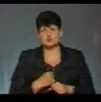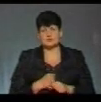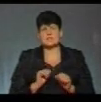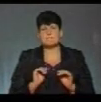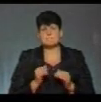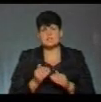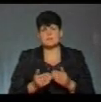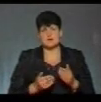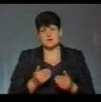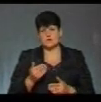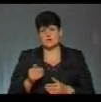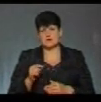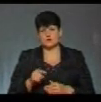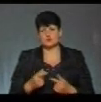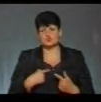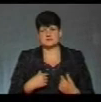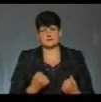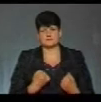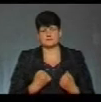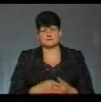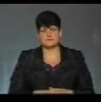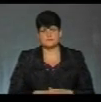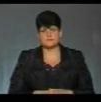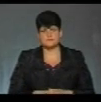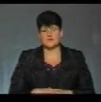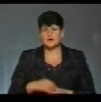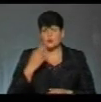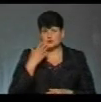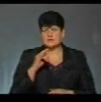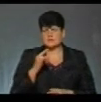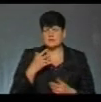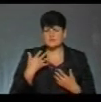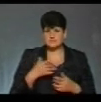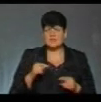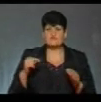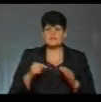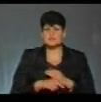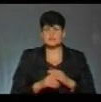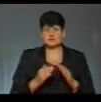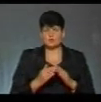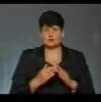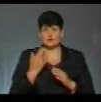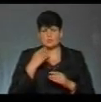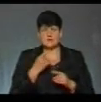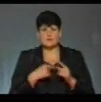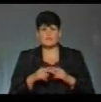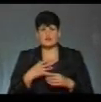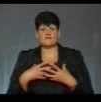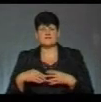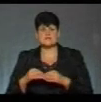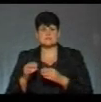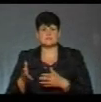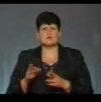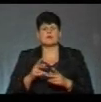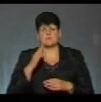мінімальні кроки для того, щоб себе убезпечити. Все ж таки, коли дитина вже втікла з дому, коли її повертають назад в сім'ю, як